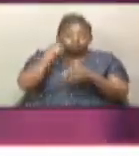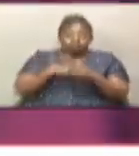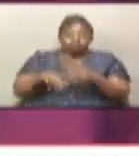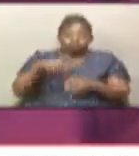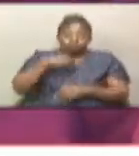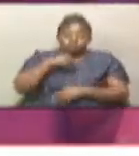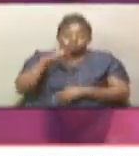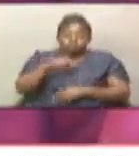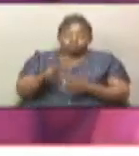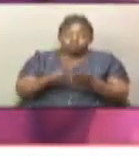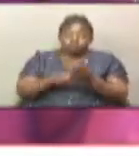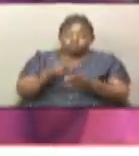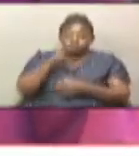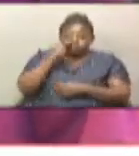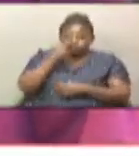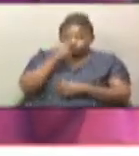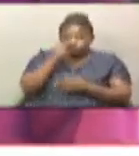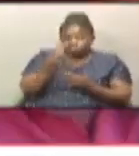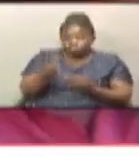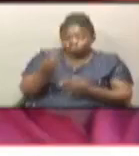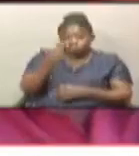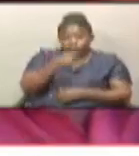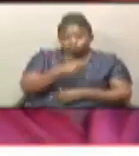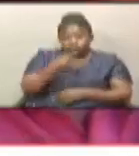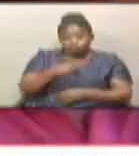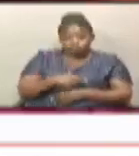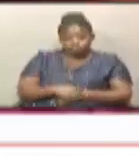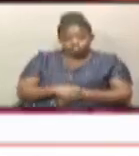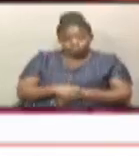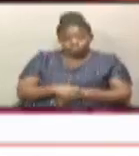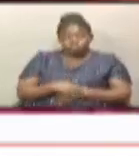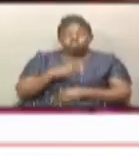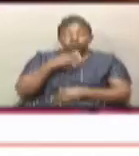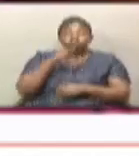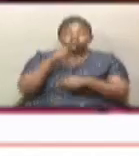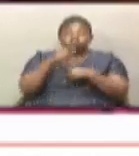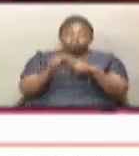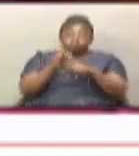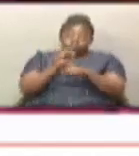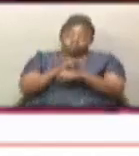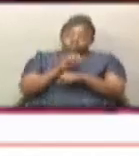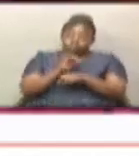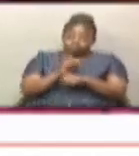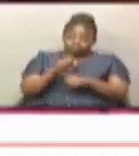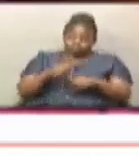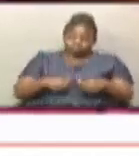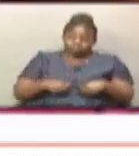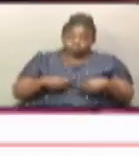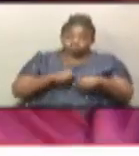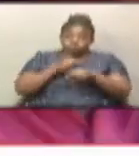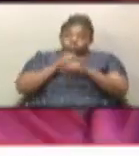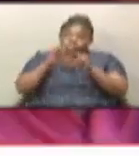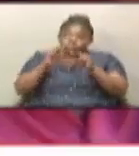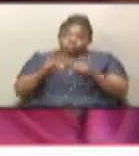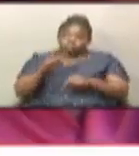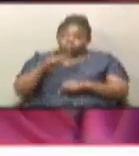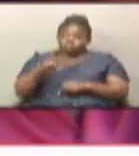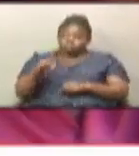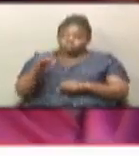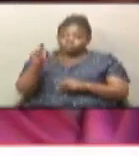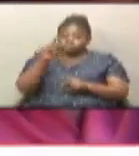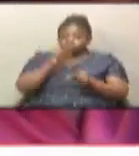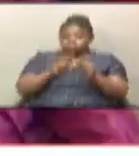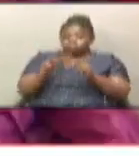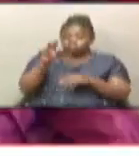n'okukozesa ebiragalalagala olutatadde. Kero kyonyongera okubiriza abavubuka okubeera nga beekuuma n'obutagenda mu bantu abo. Abantu